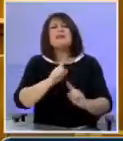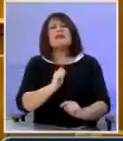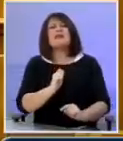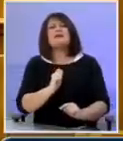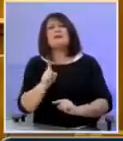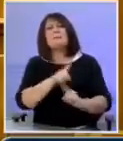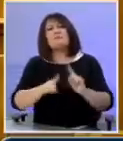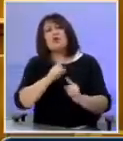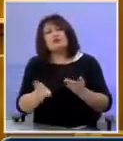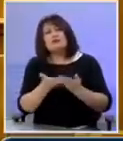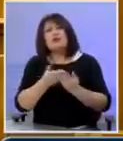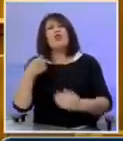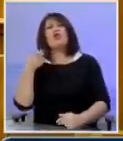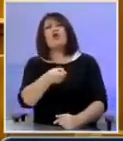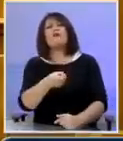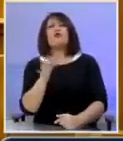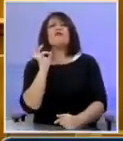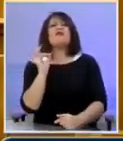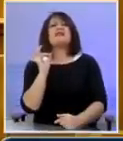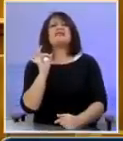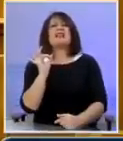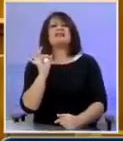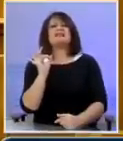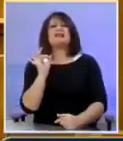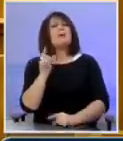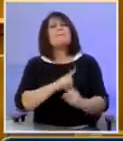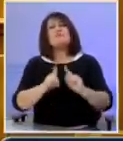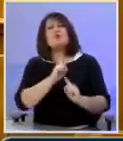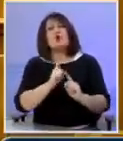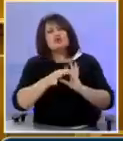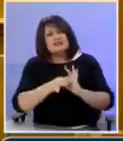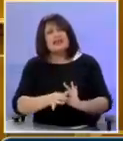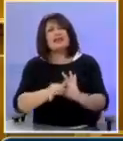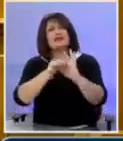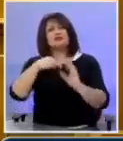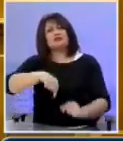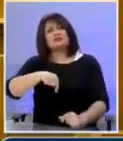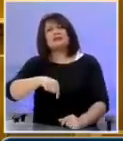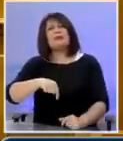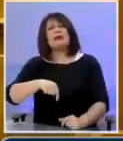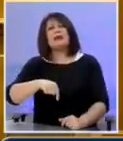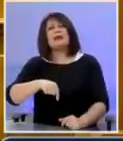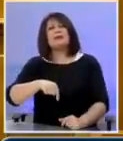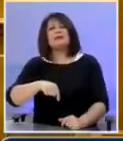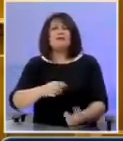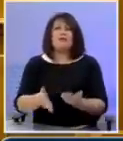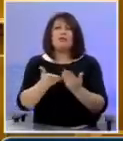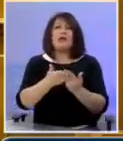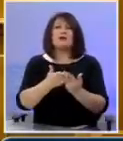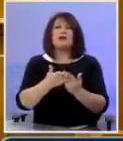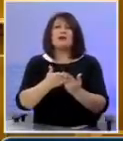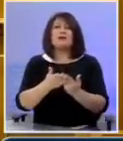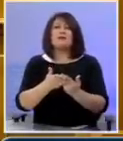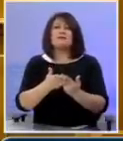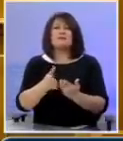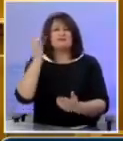όπλισαν το χέρι του δολοφόνου του φύσα ποιοι συνεχίζουν σήμερα να οπλίζουν το χέρι